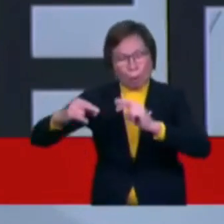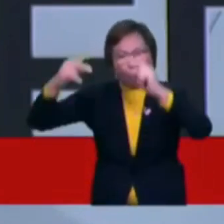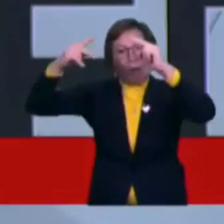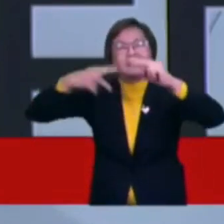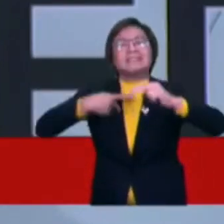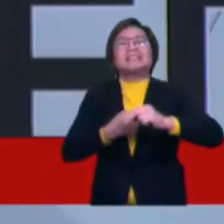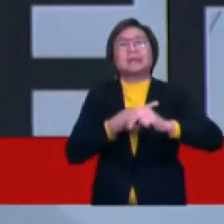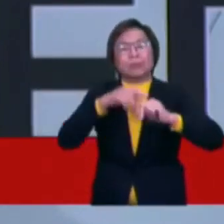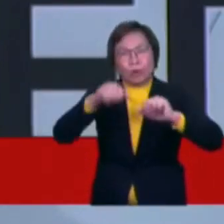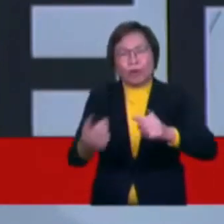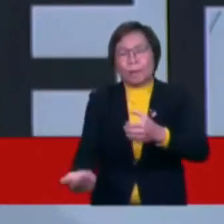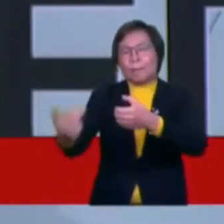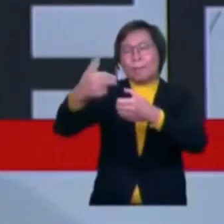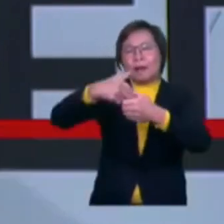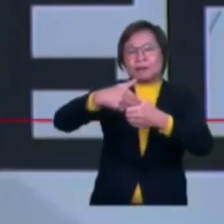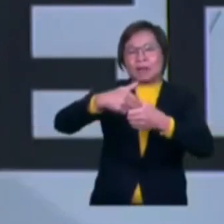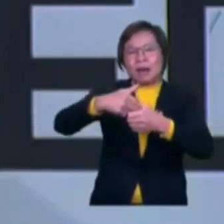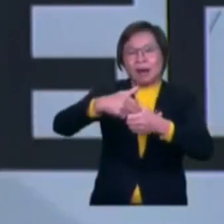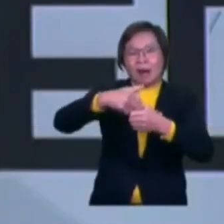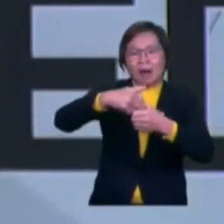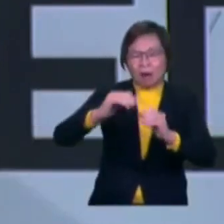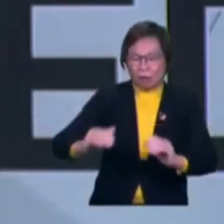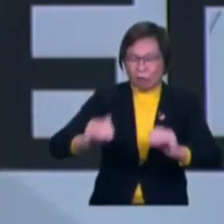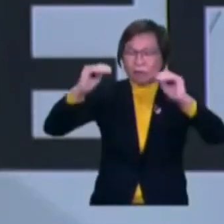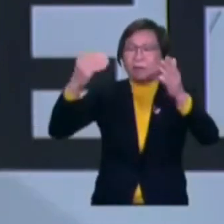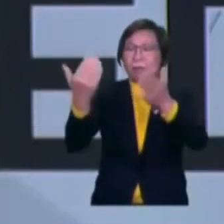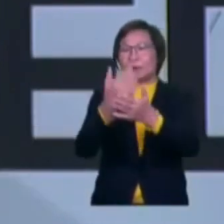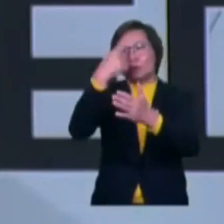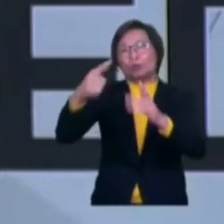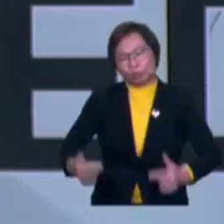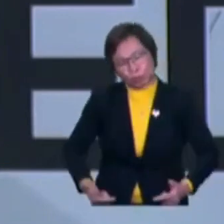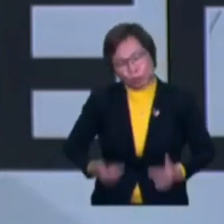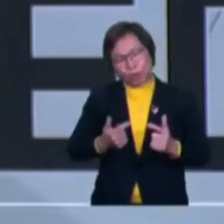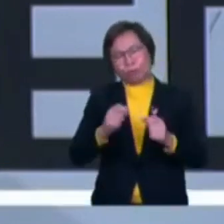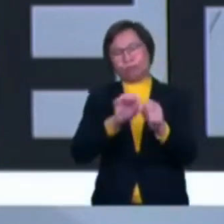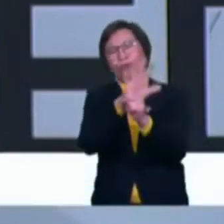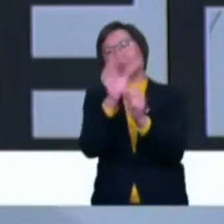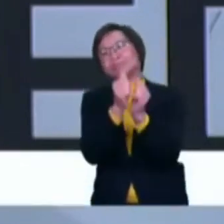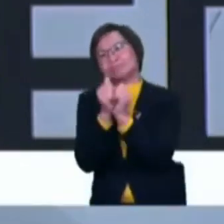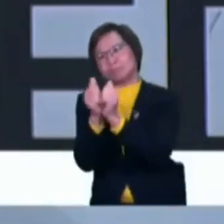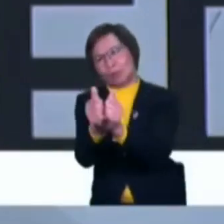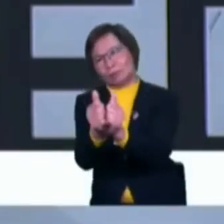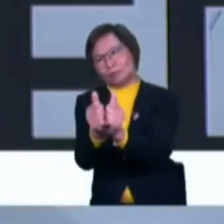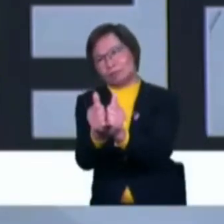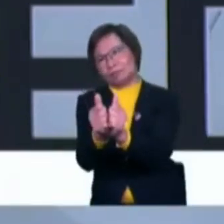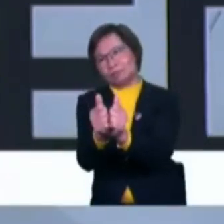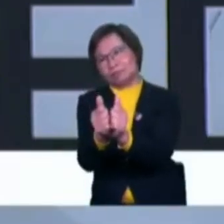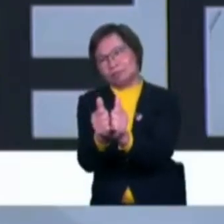boleh mula memasuki fasa baru untuk hidup bersama dengan virus SARS-CoV-2 ini.